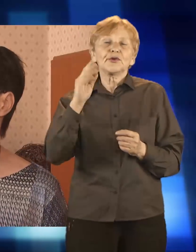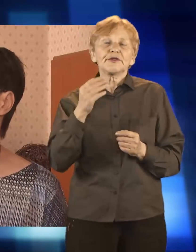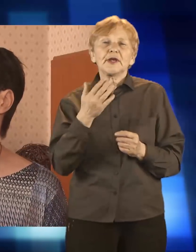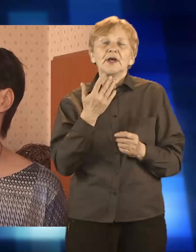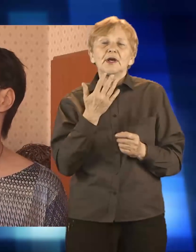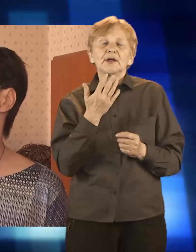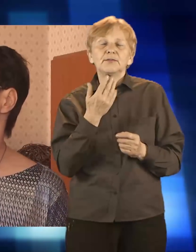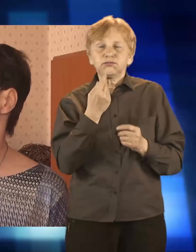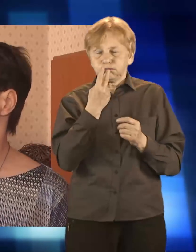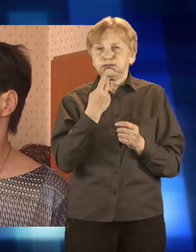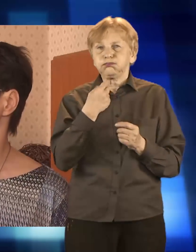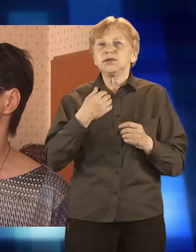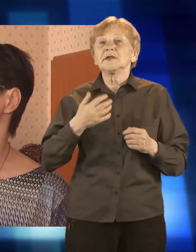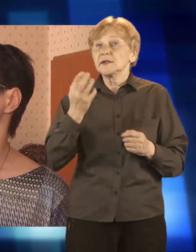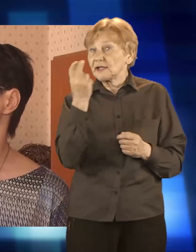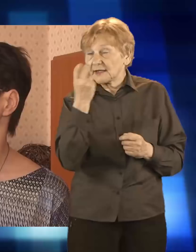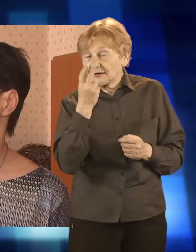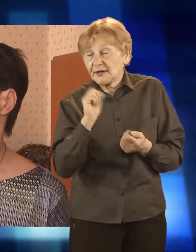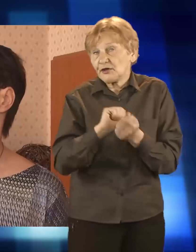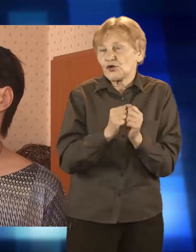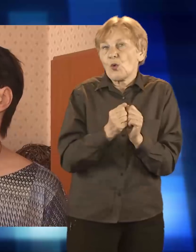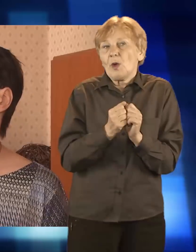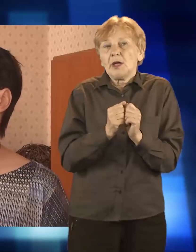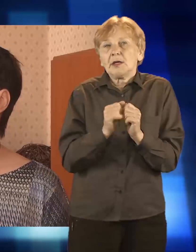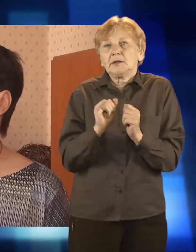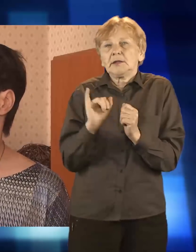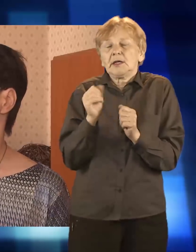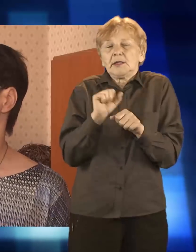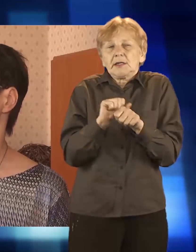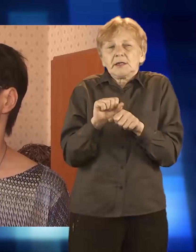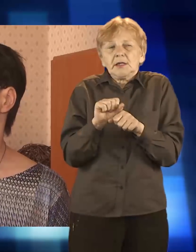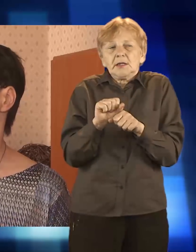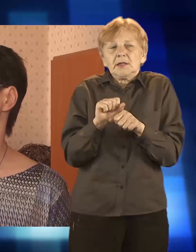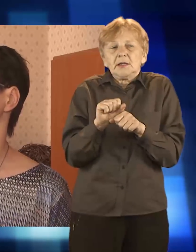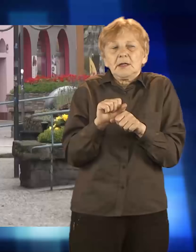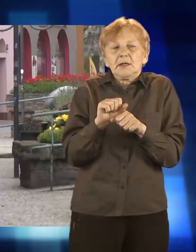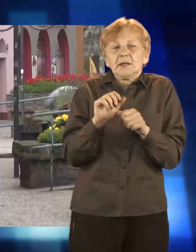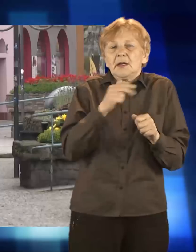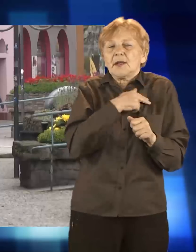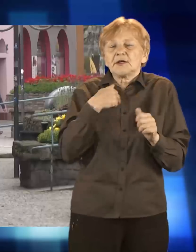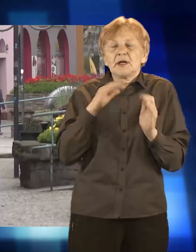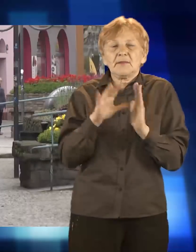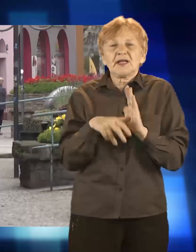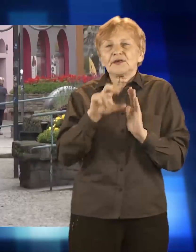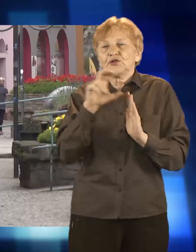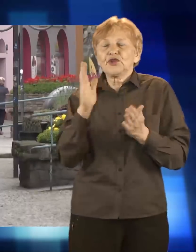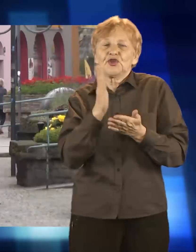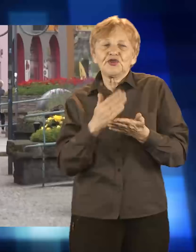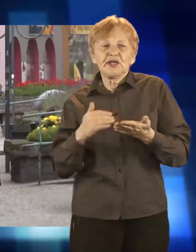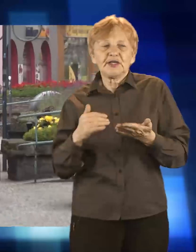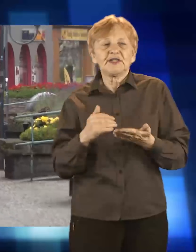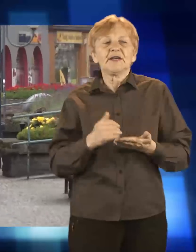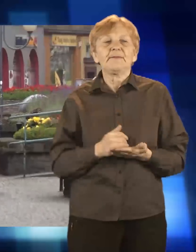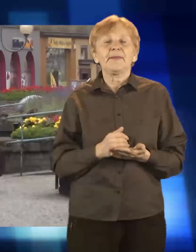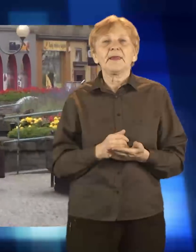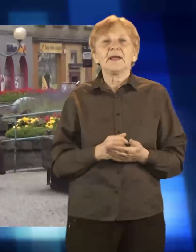mieli prawie 4300 głosów na projekty z budżetu obywatelskiego. A dla wszystkich zainteresowanych, którzy chcą